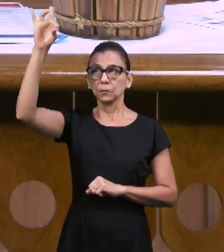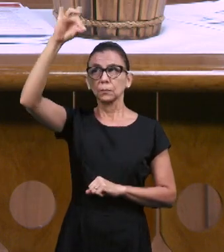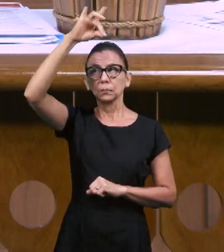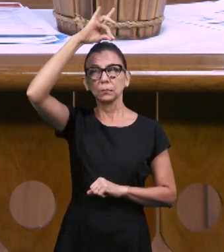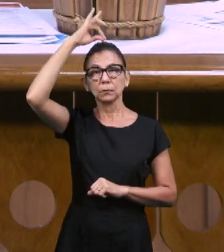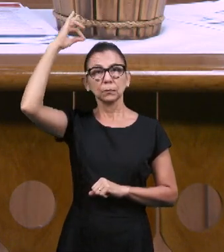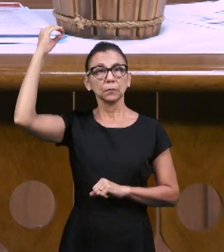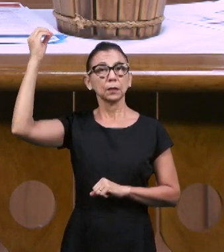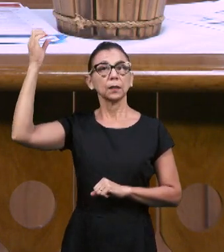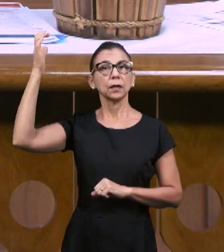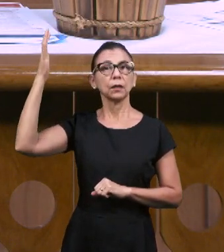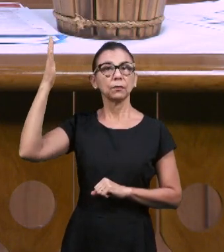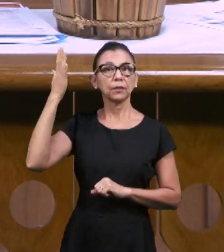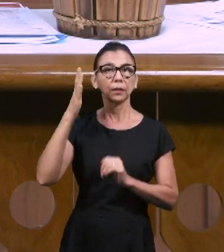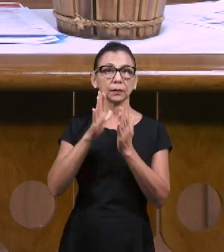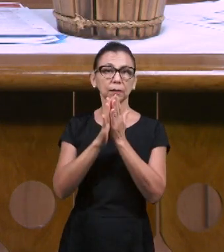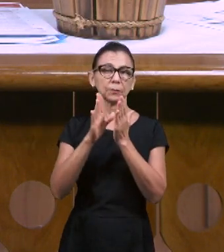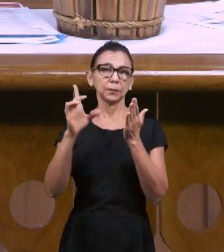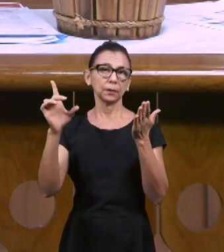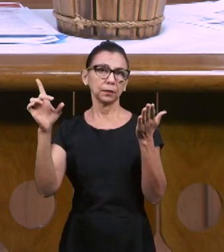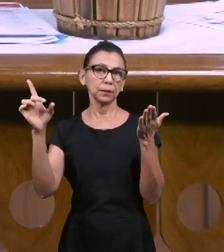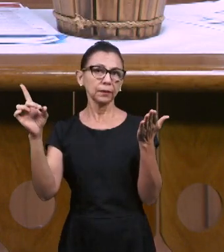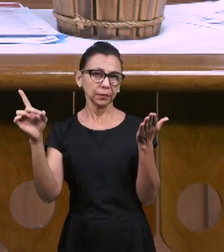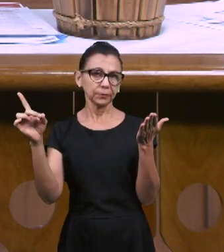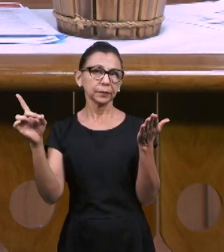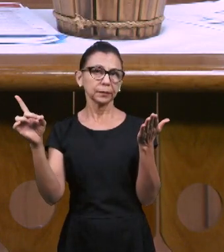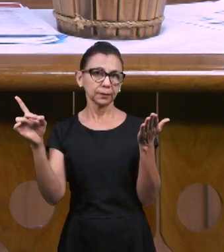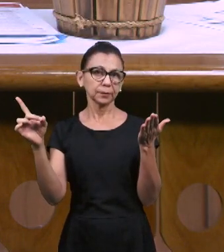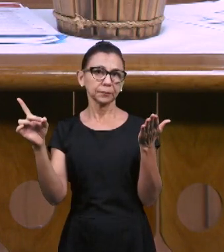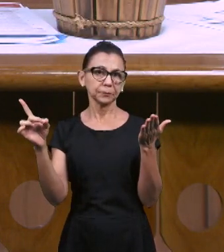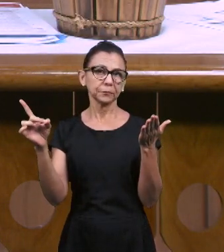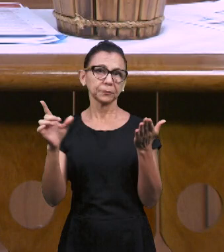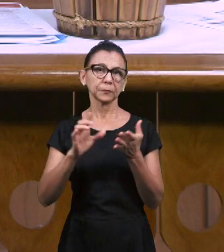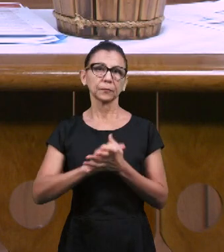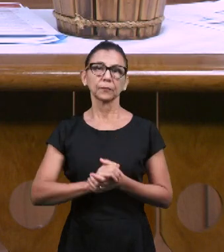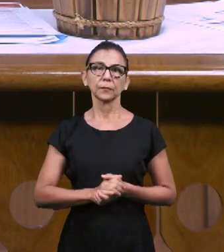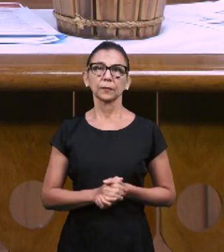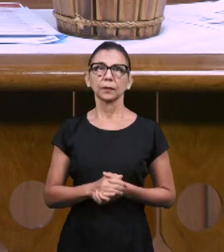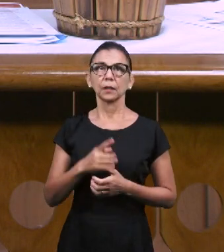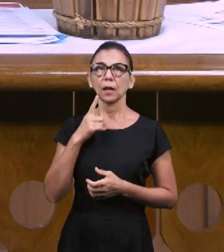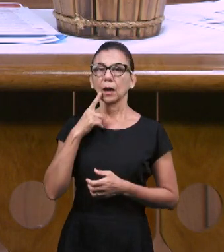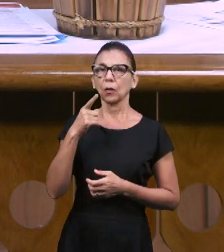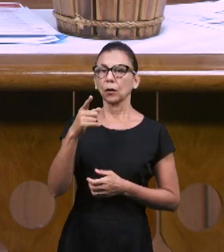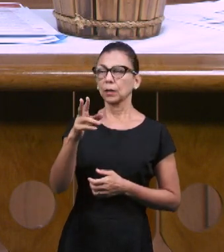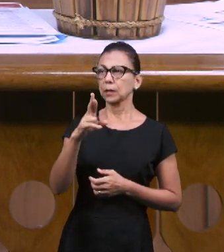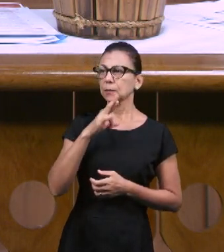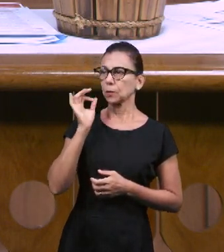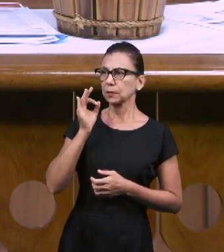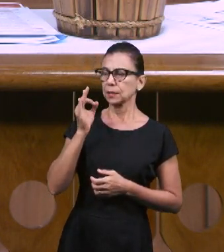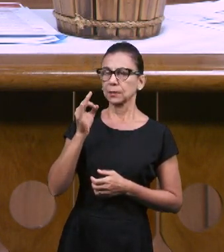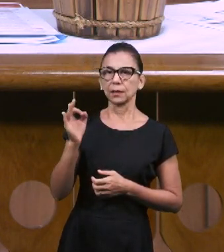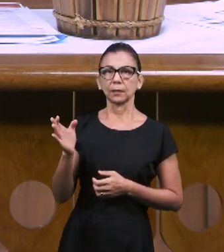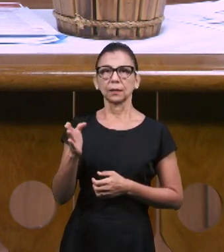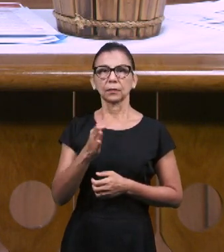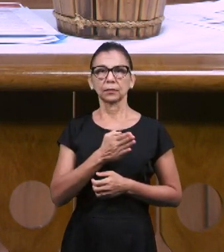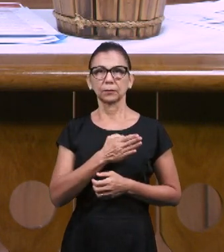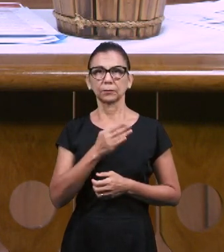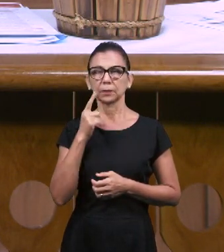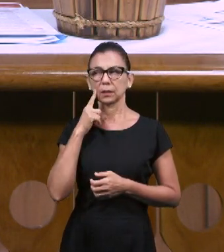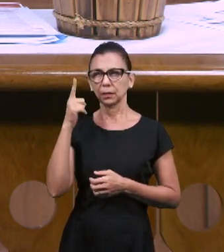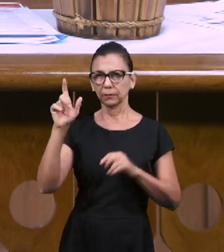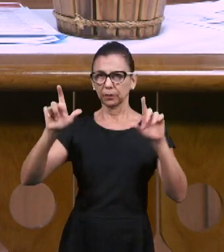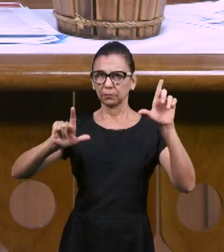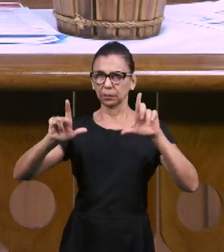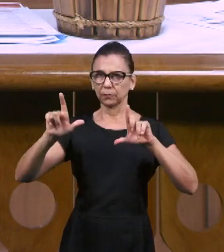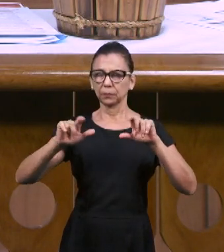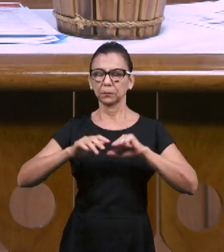pour l'homme. Par rapport, non, il a la réponse. Par rapport à l'évangile,